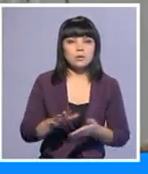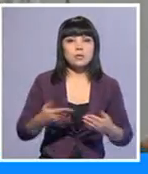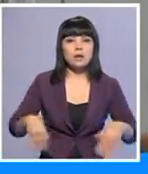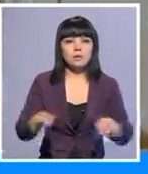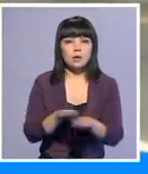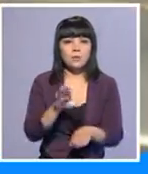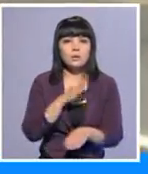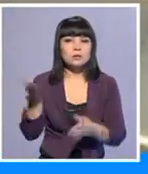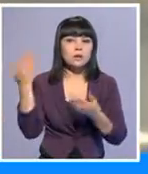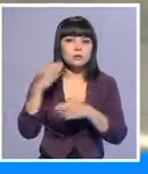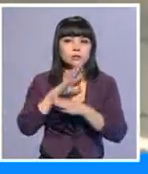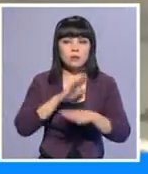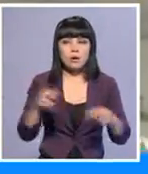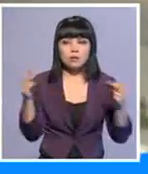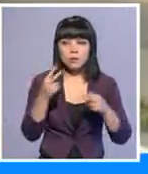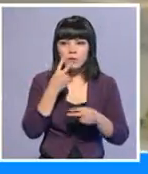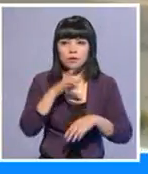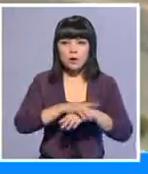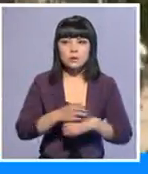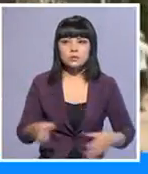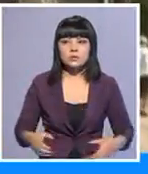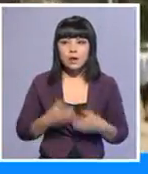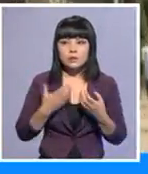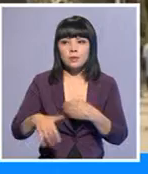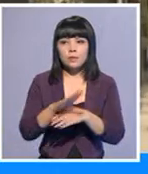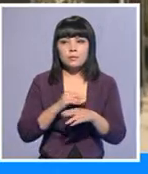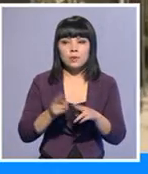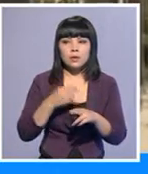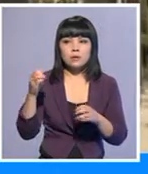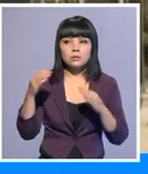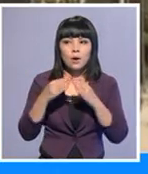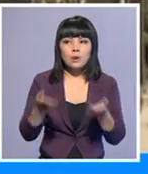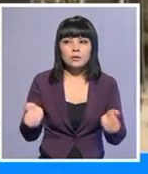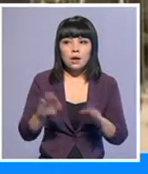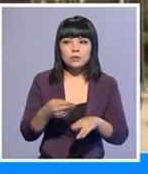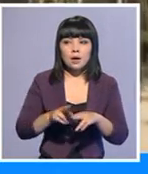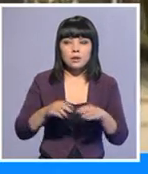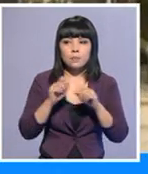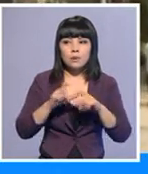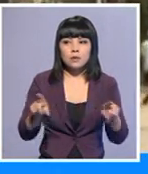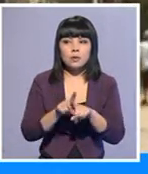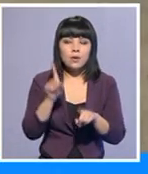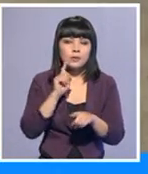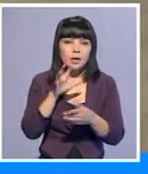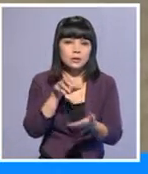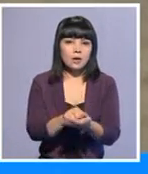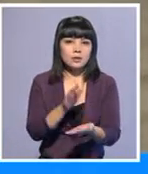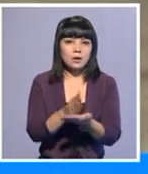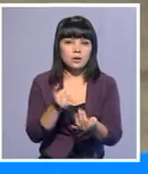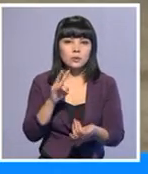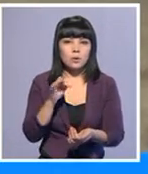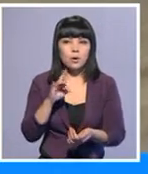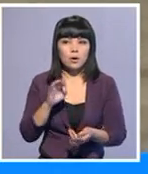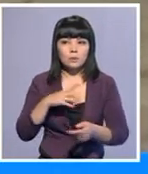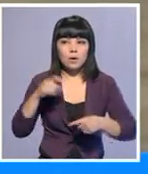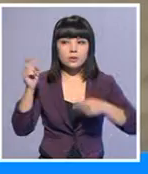Тұрғындар бұрын-соңды мұндай құбылысқа куә болмағанын айтады. Баспанасыз қалған адамдар үшін мектептер уақытша панаға айналды. Нью-Йорк штатында күшті жауынның